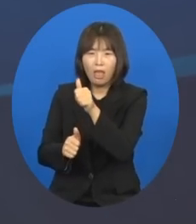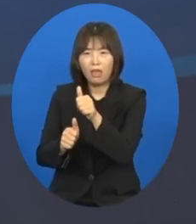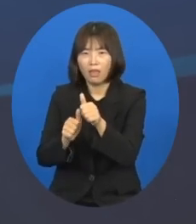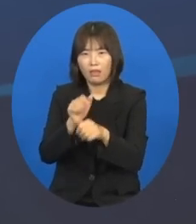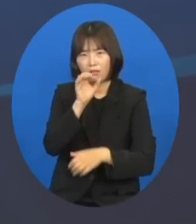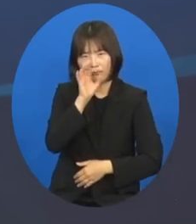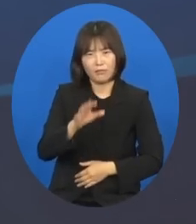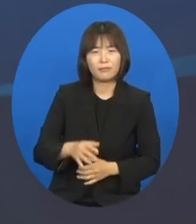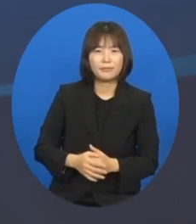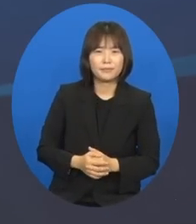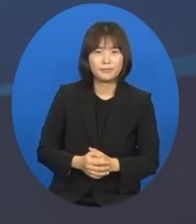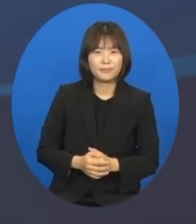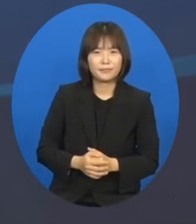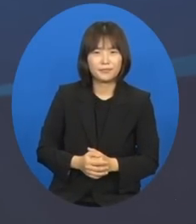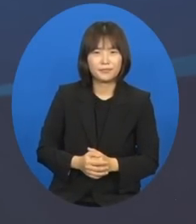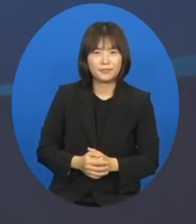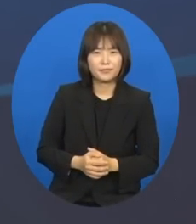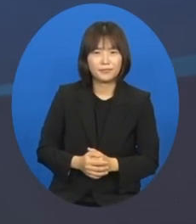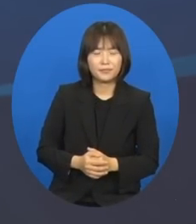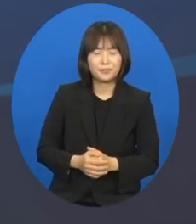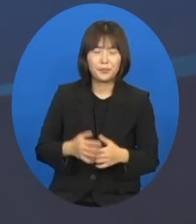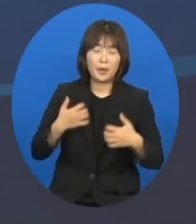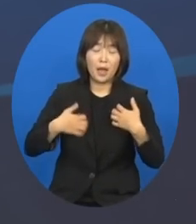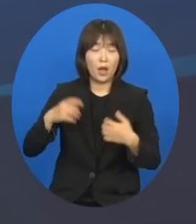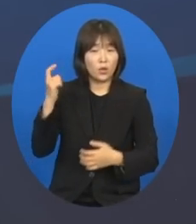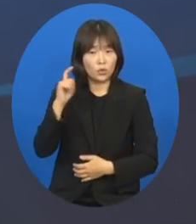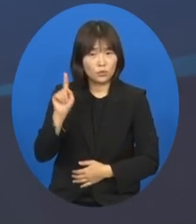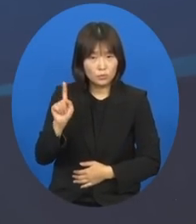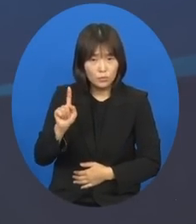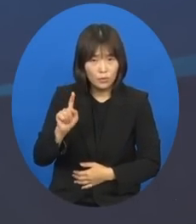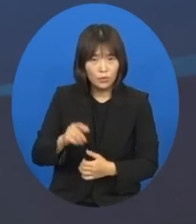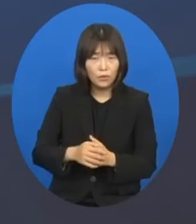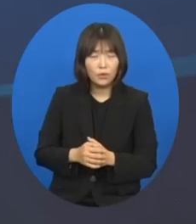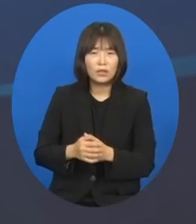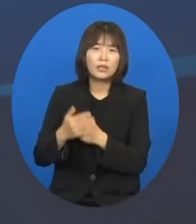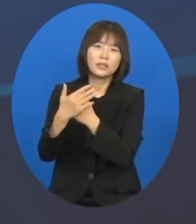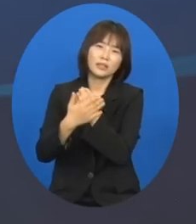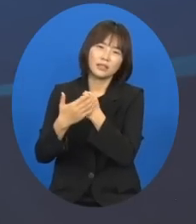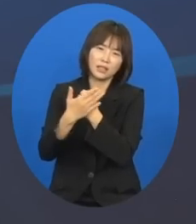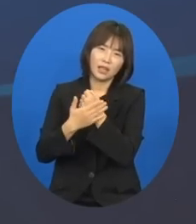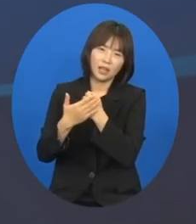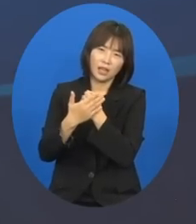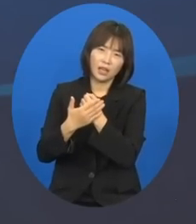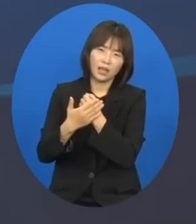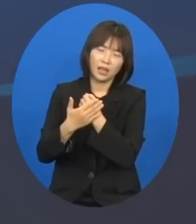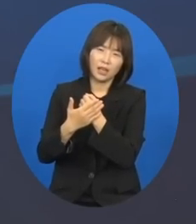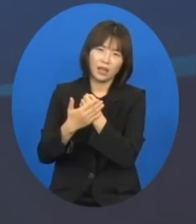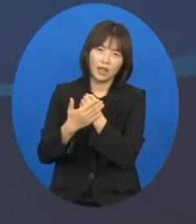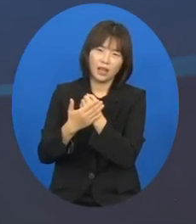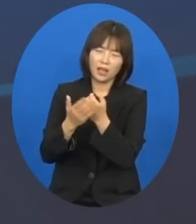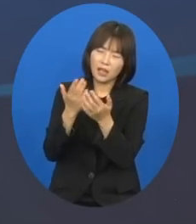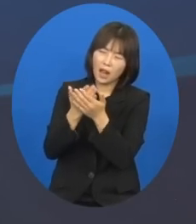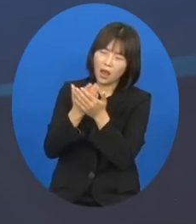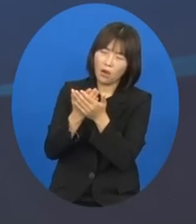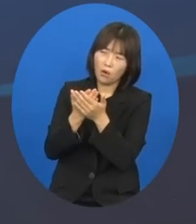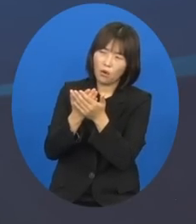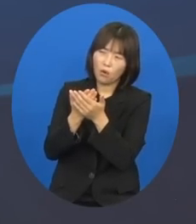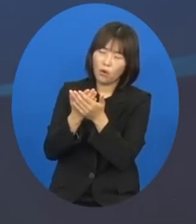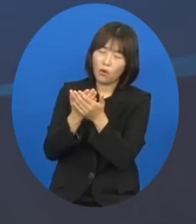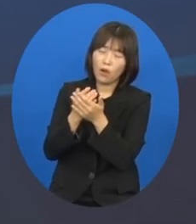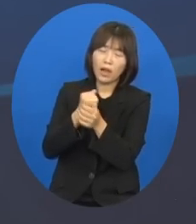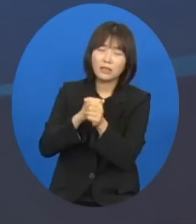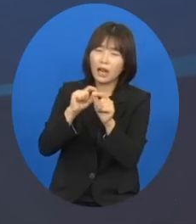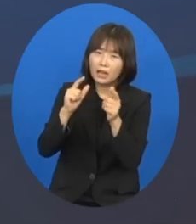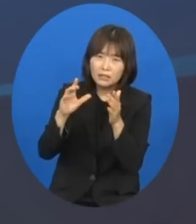반가운 소식이 뭐라고요 그 은혜가 어느 날 문득 구하지도 않았는데 찾아오는게 아니라 구할